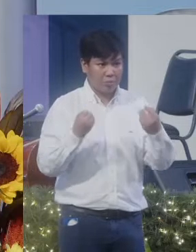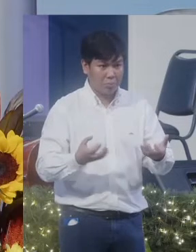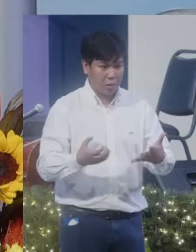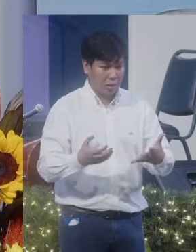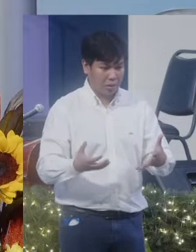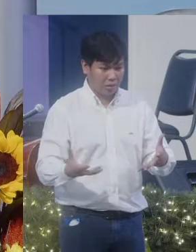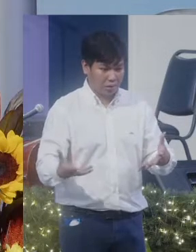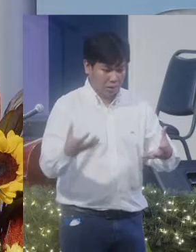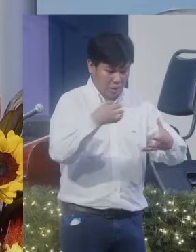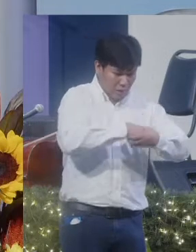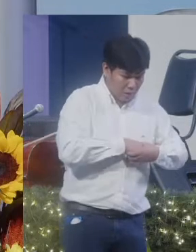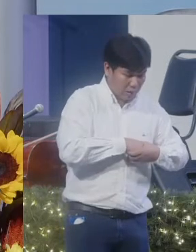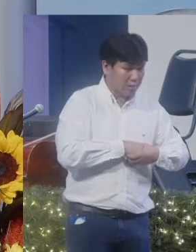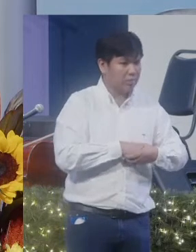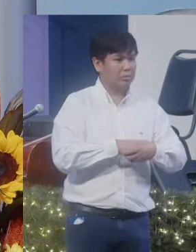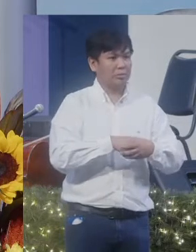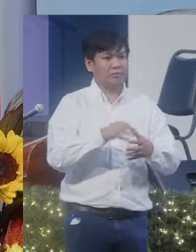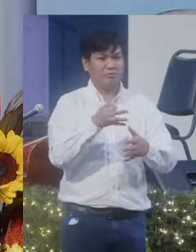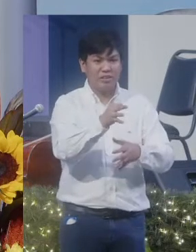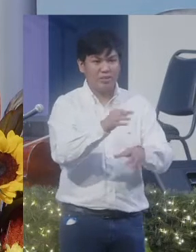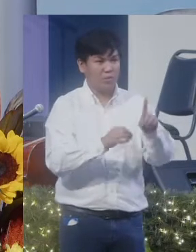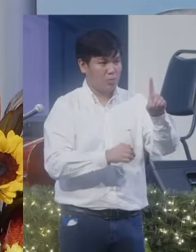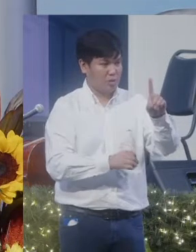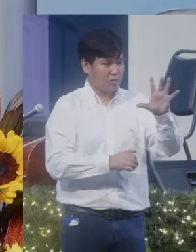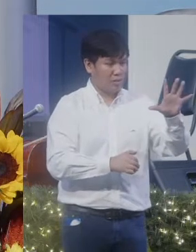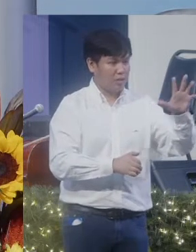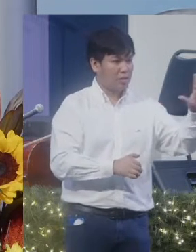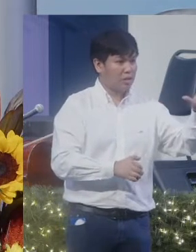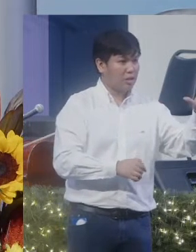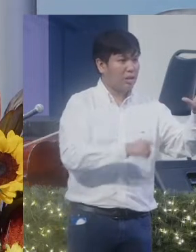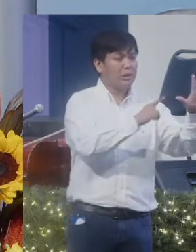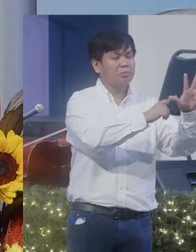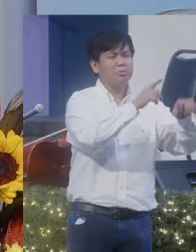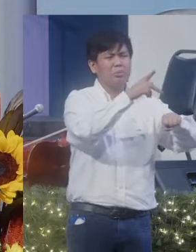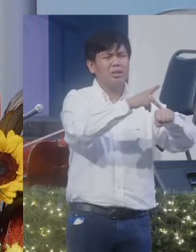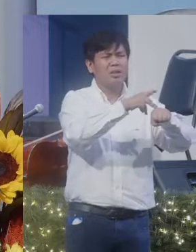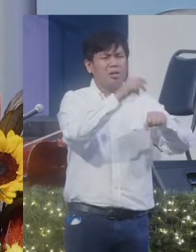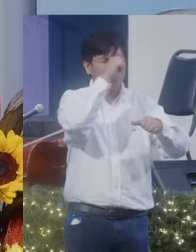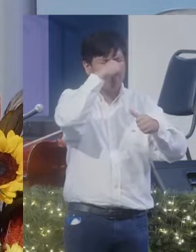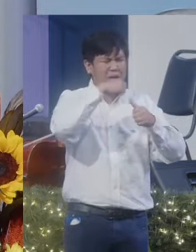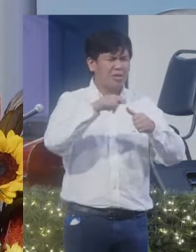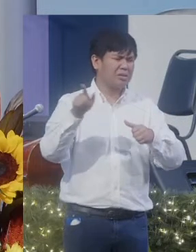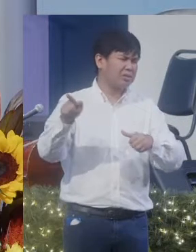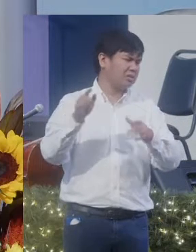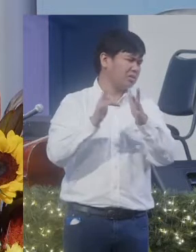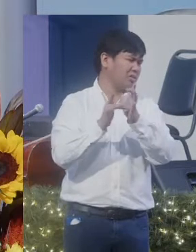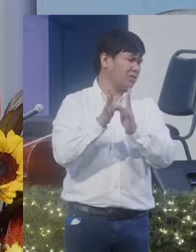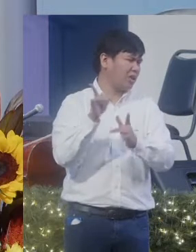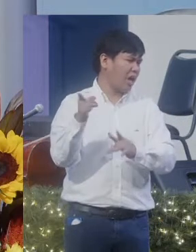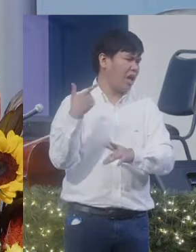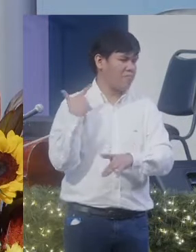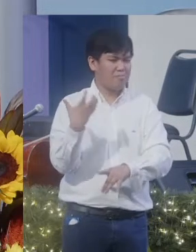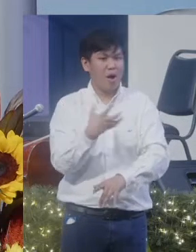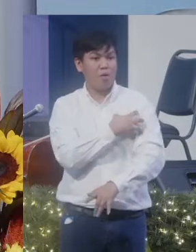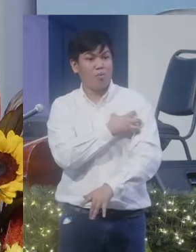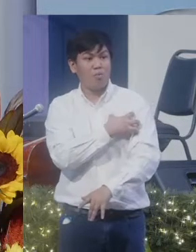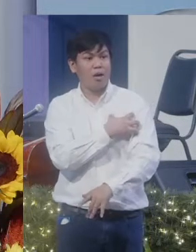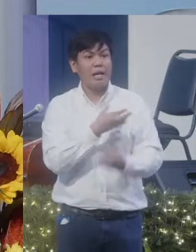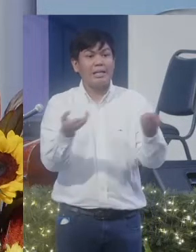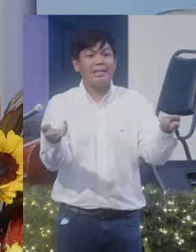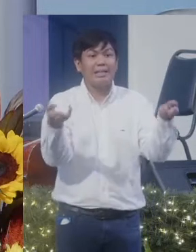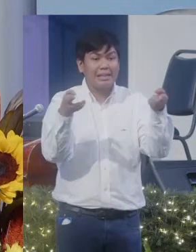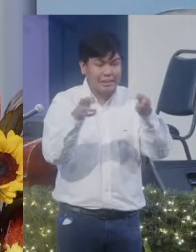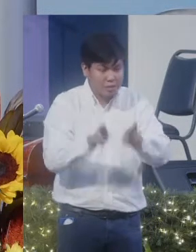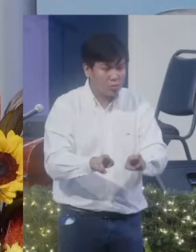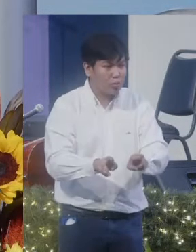Yung mirakulo na tanging Diyos lang ang pwedeng gumawa. Ang pagsunod sa kautusan ng Panginoon ay palaging magre-resulta sa maganda sa